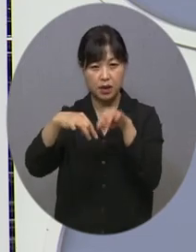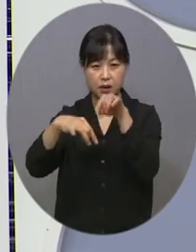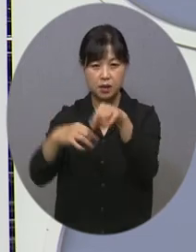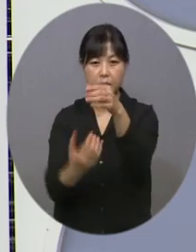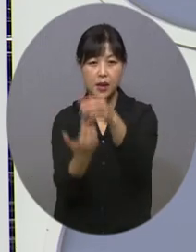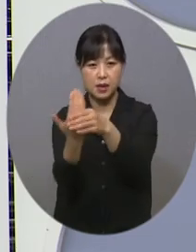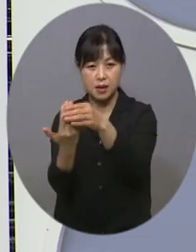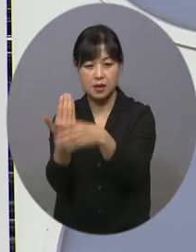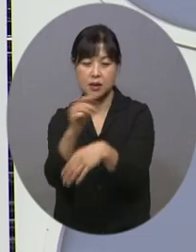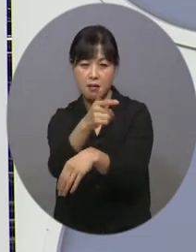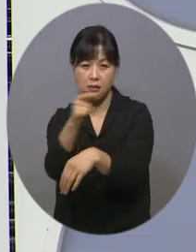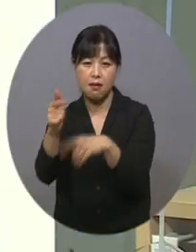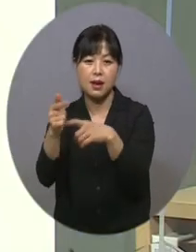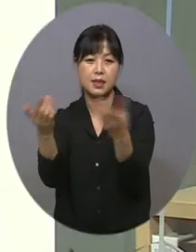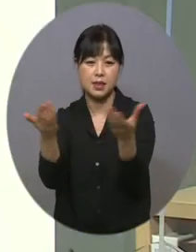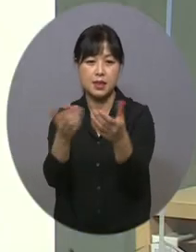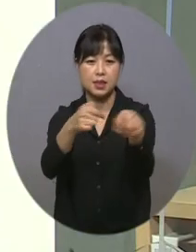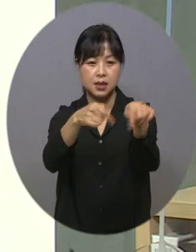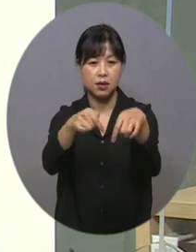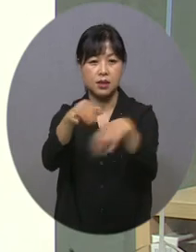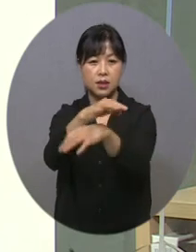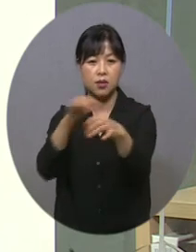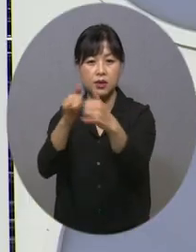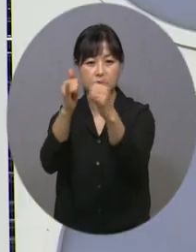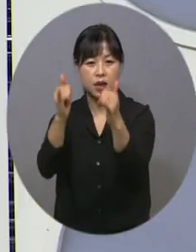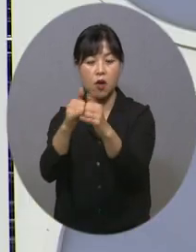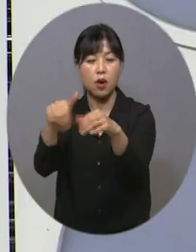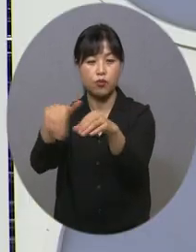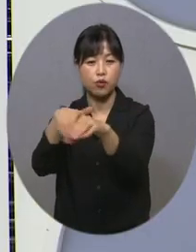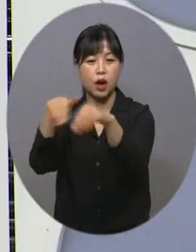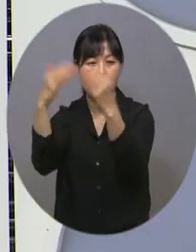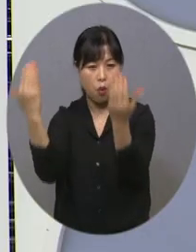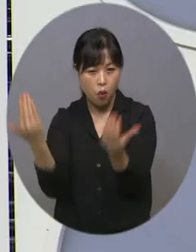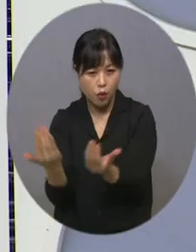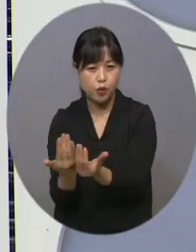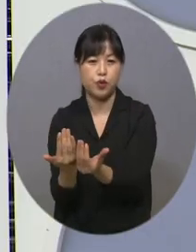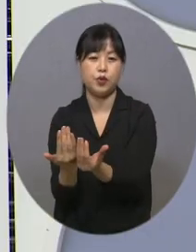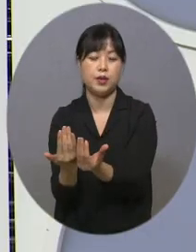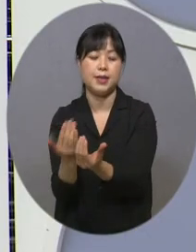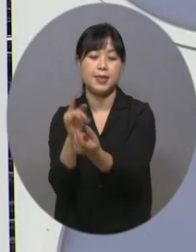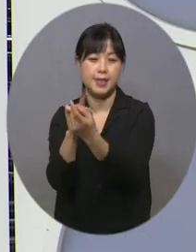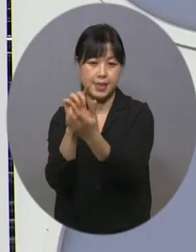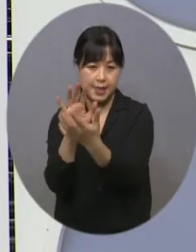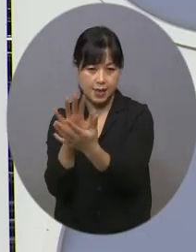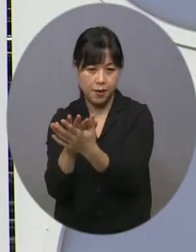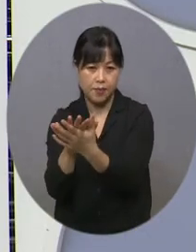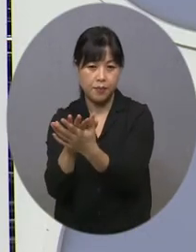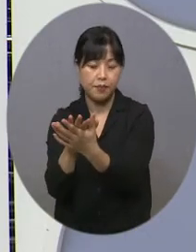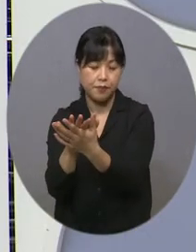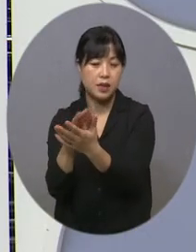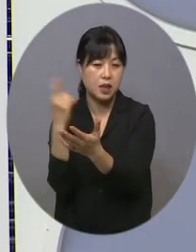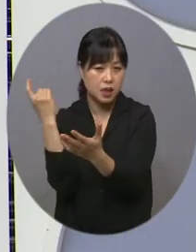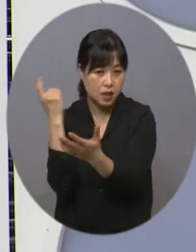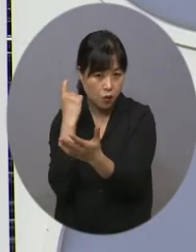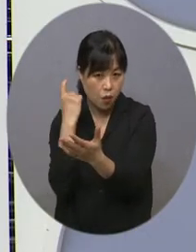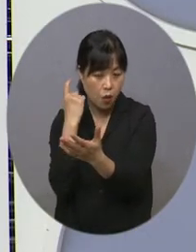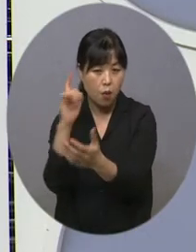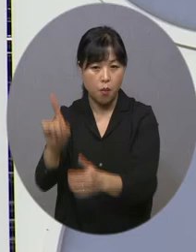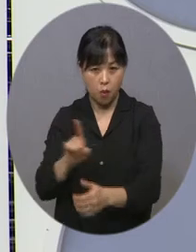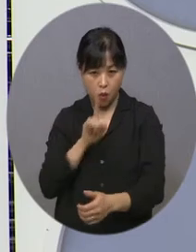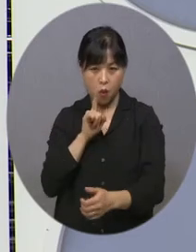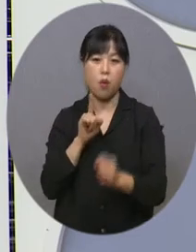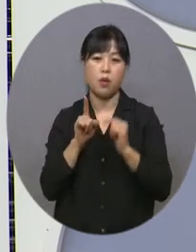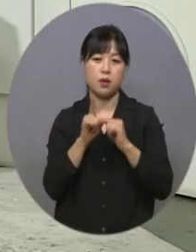여러 가지 일들, 뭐 정치, 경제, 사회, 문화 할 거 없이 그런 그 일들을 직접 저희가 이제 피드백 보고를